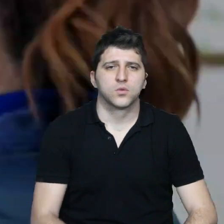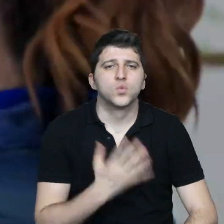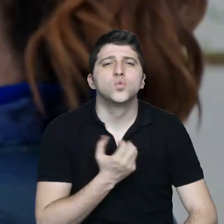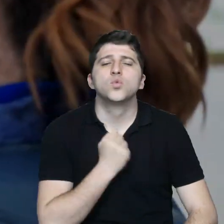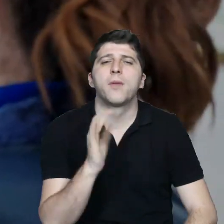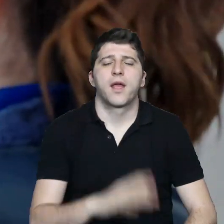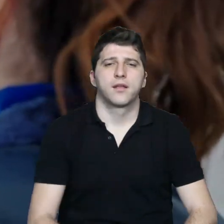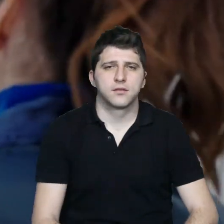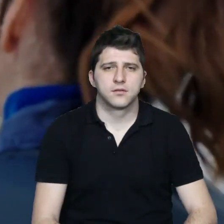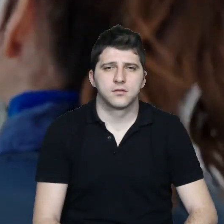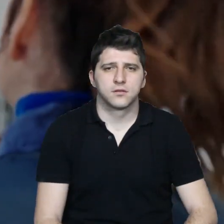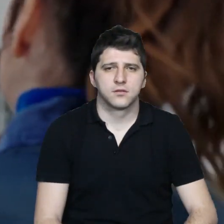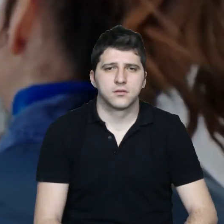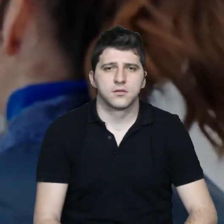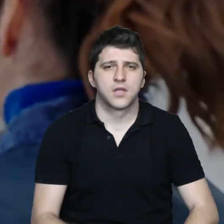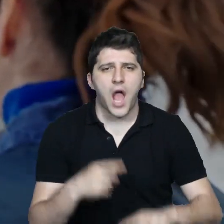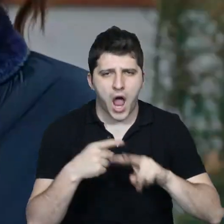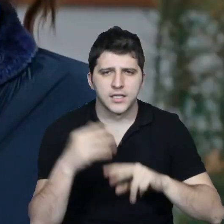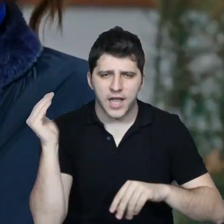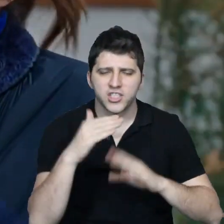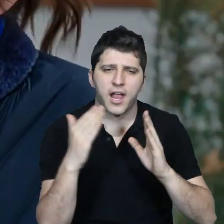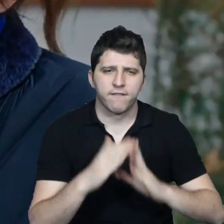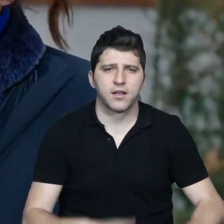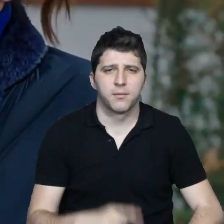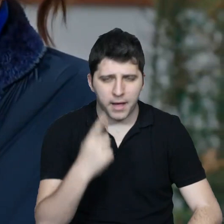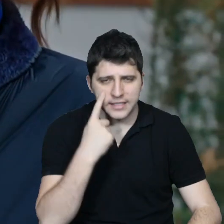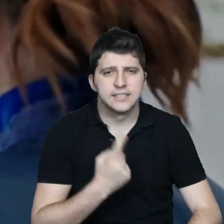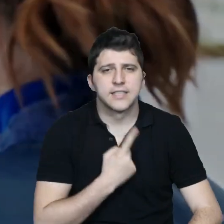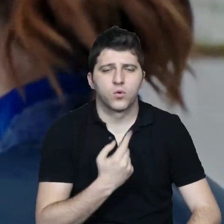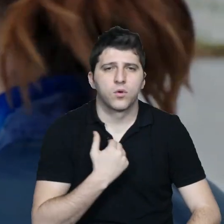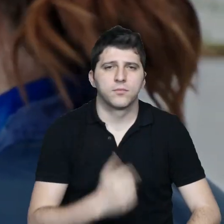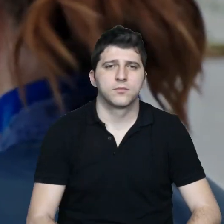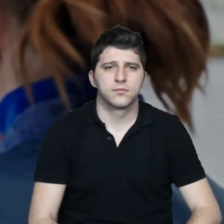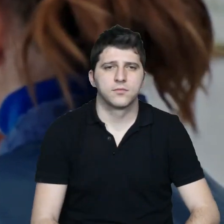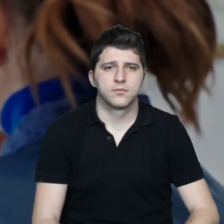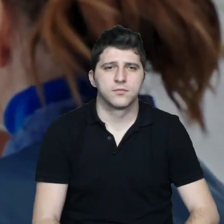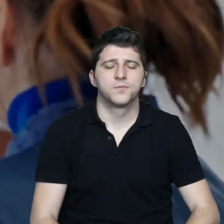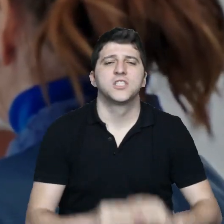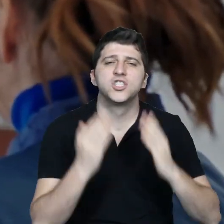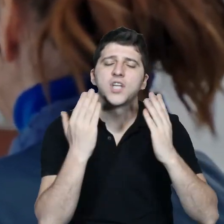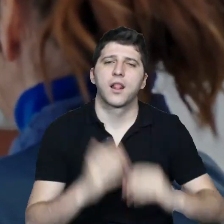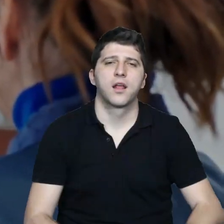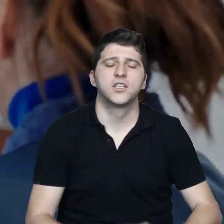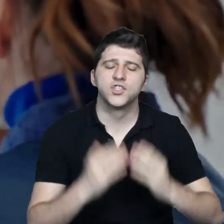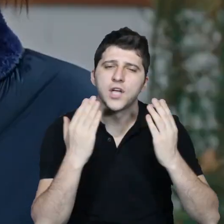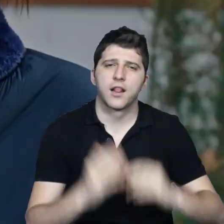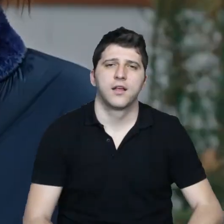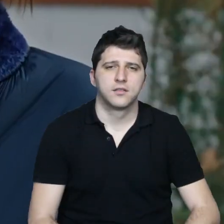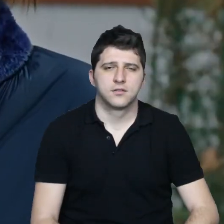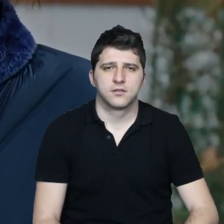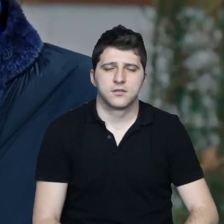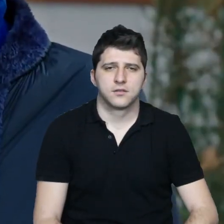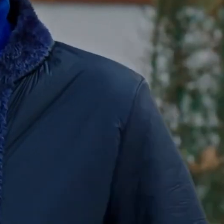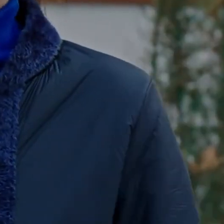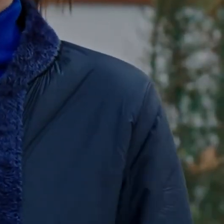Üzülme. Koluna dokundu. Arda gelecek eve. Bak hissediyorum. İnşallah. İnşallah.